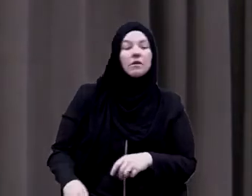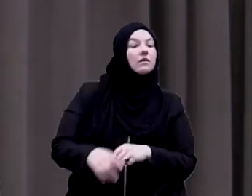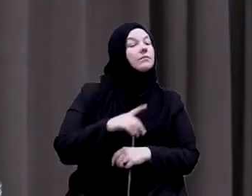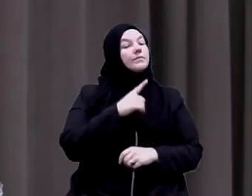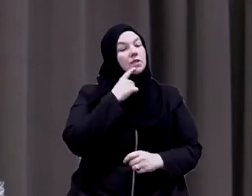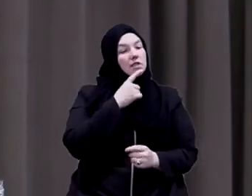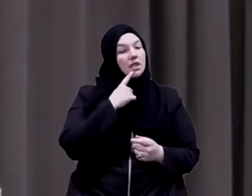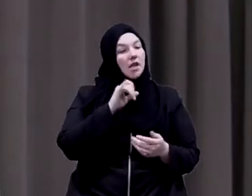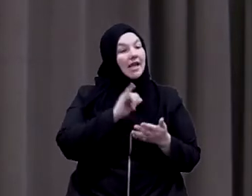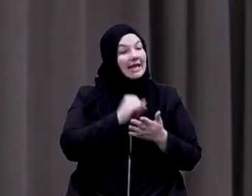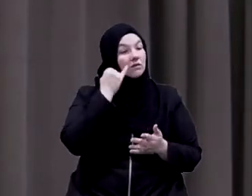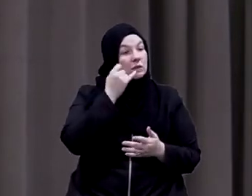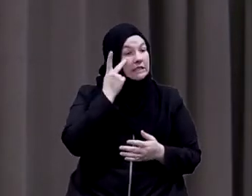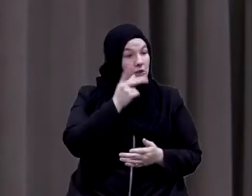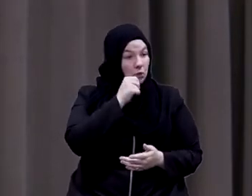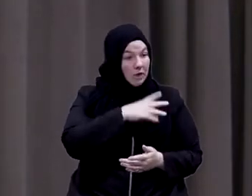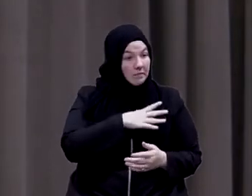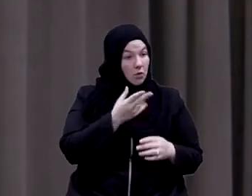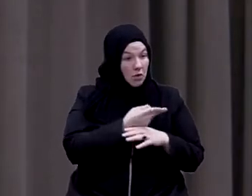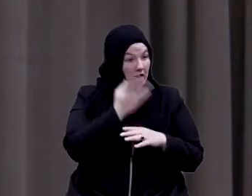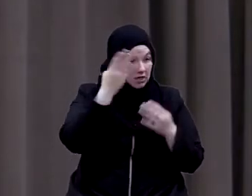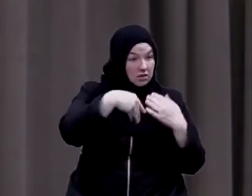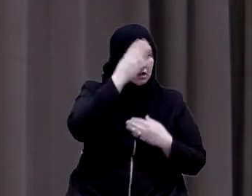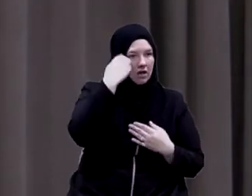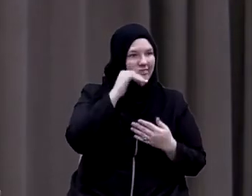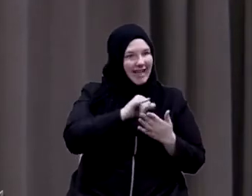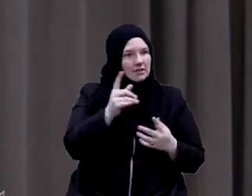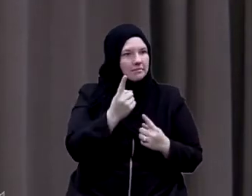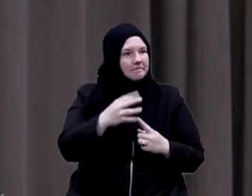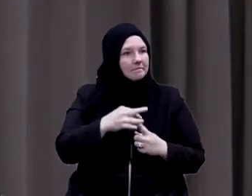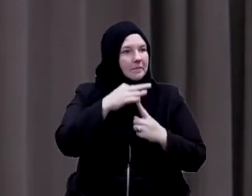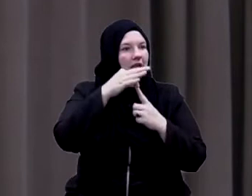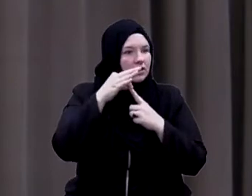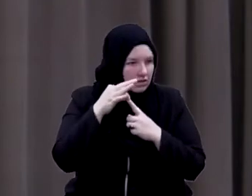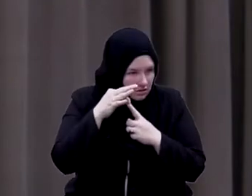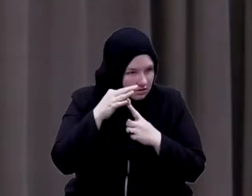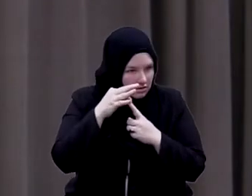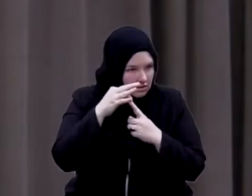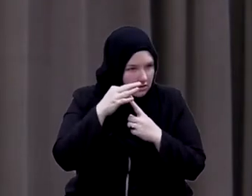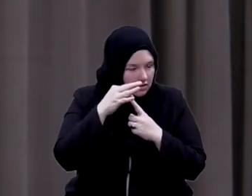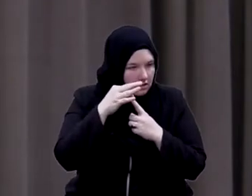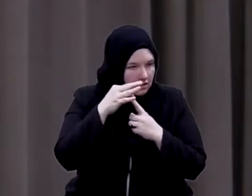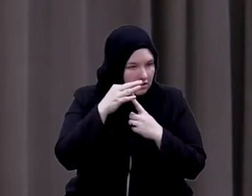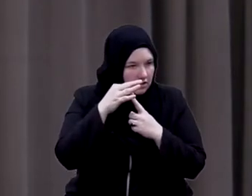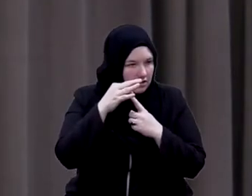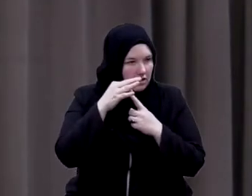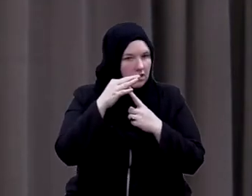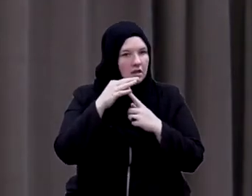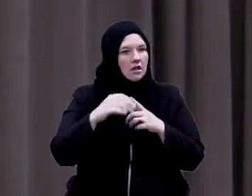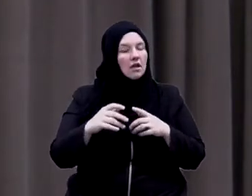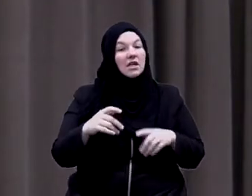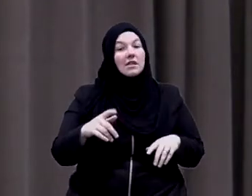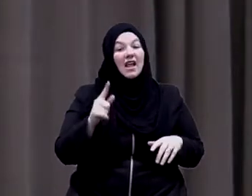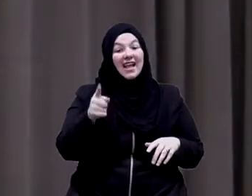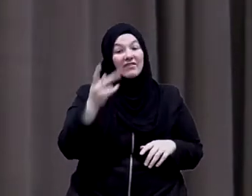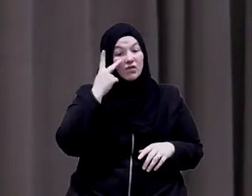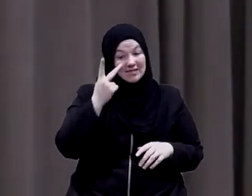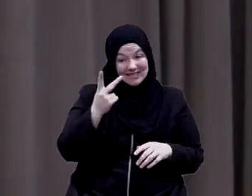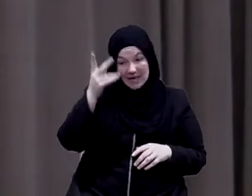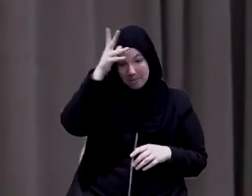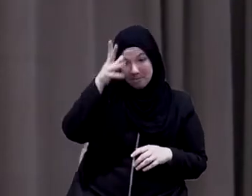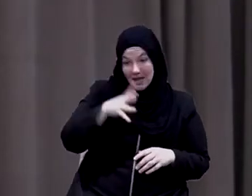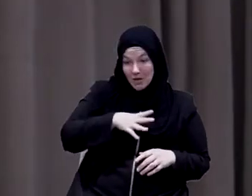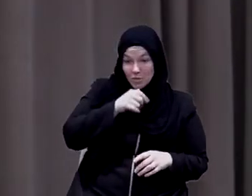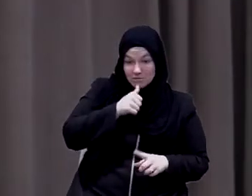الْحُكْمُ وَآخِرُهَا الصَّلَاةِ. We are at the tail end of what this hadith